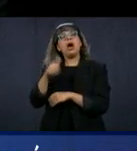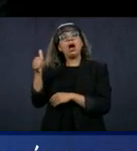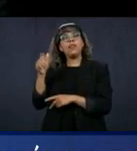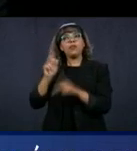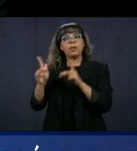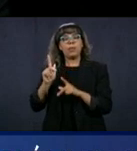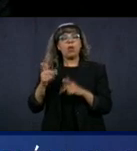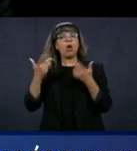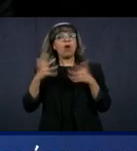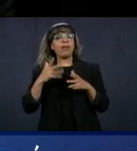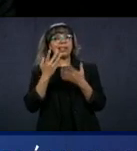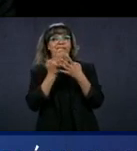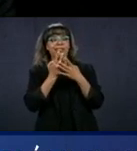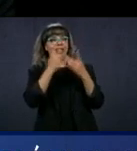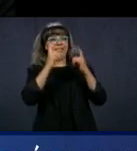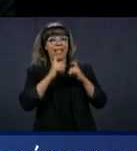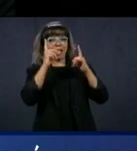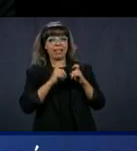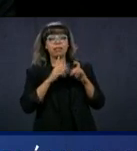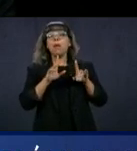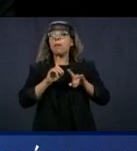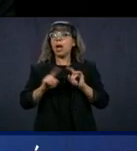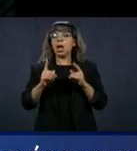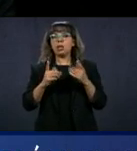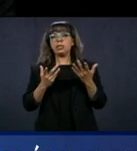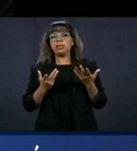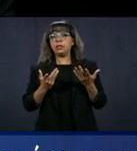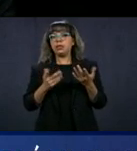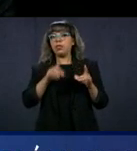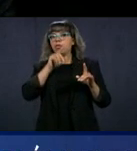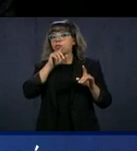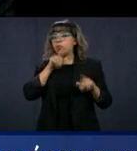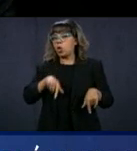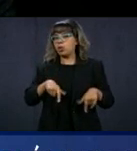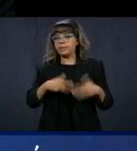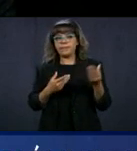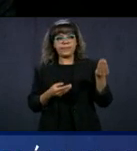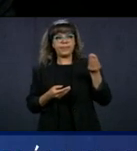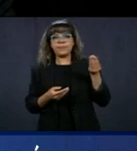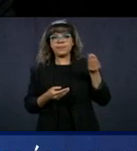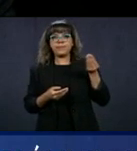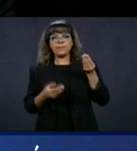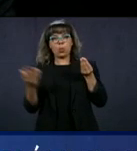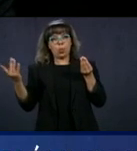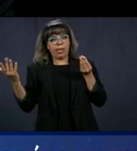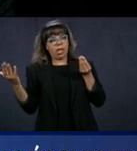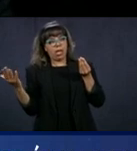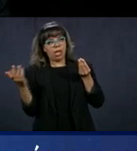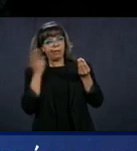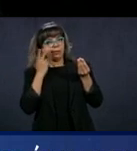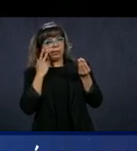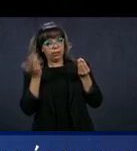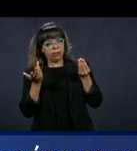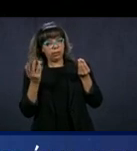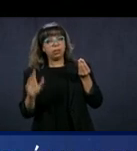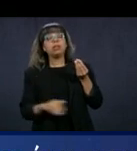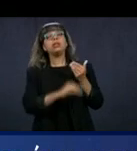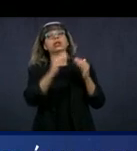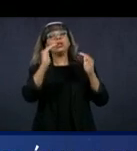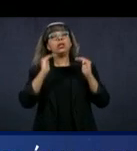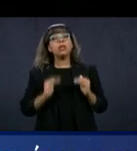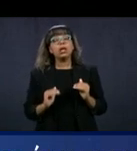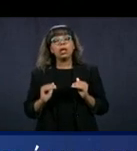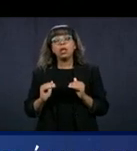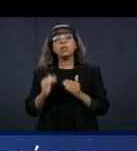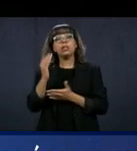des tests. Et comme je vous disais, on veut ces résultats très rapidement. Et il y a une autre partie de ces